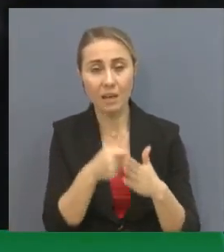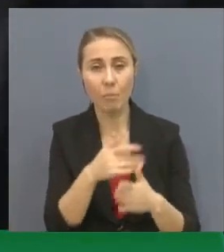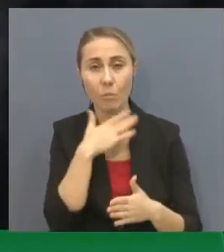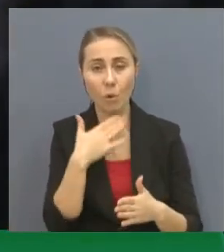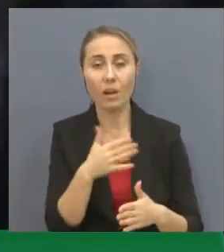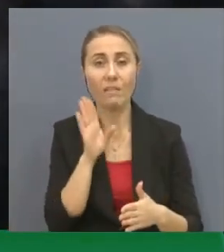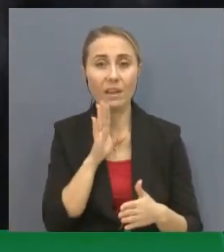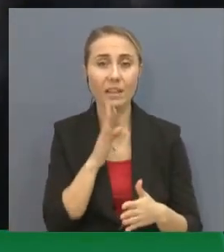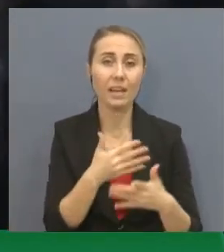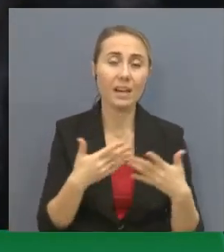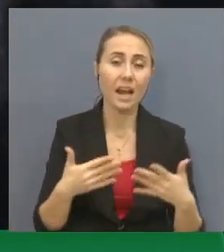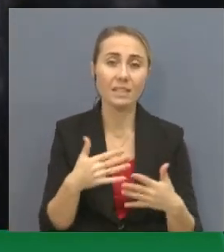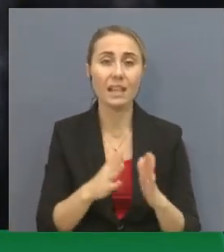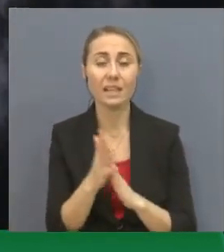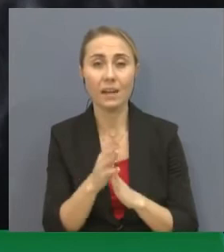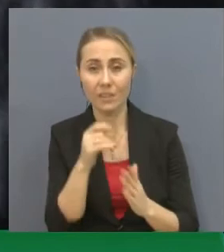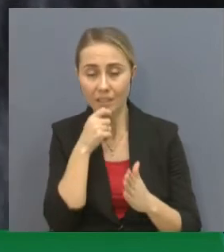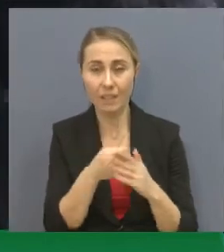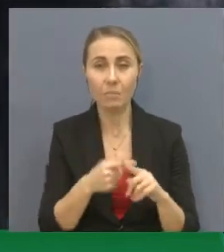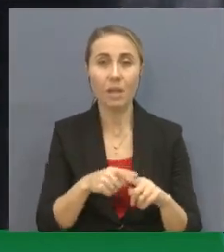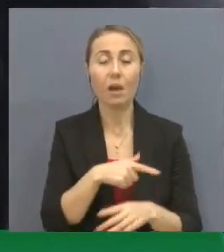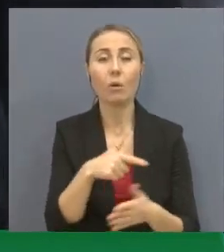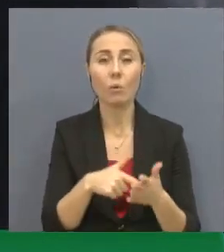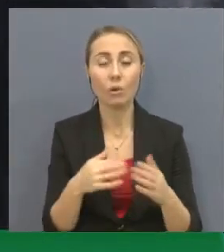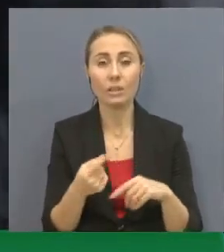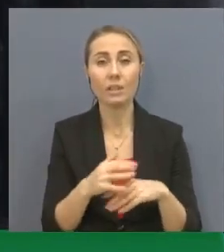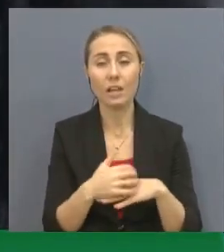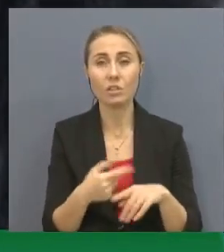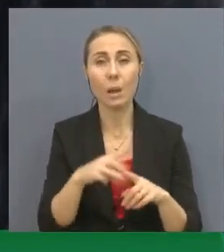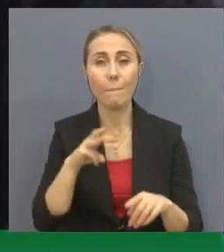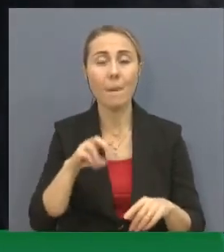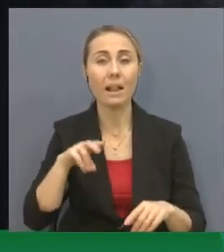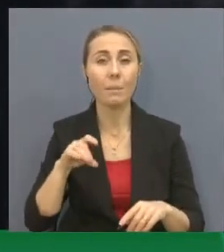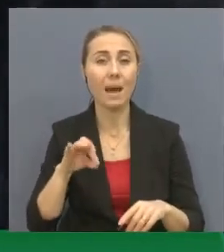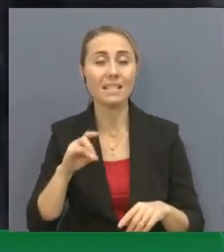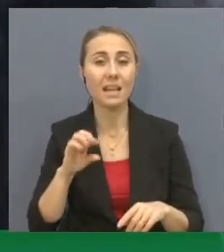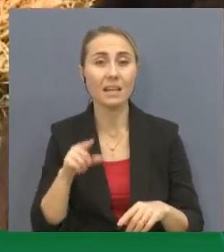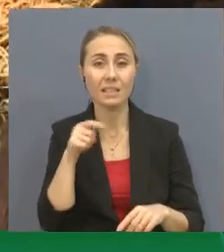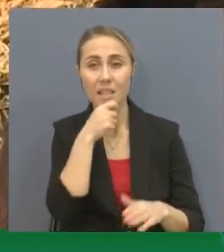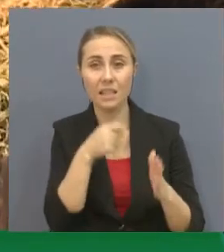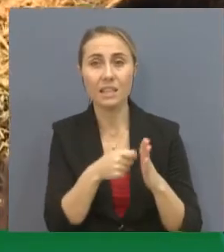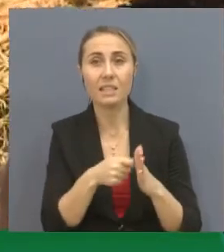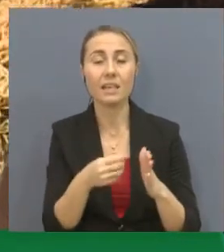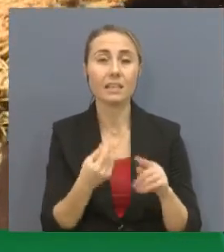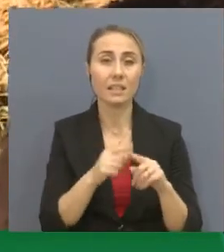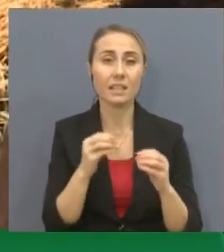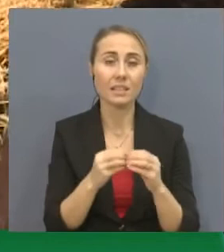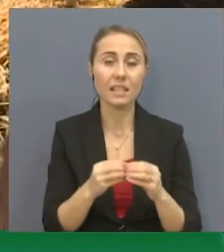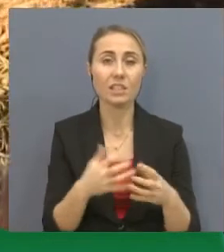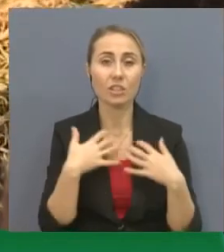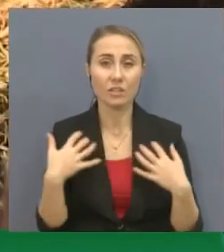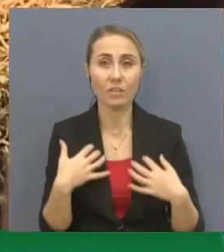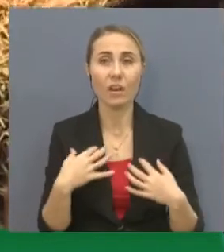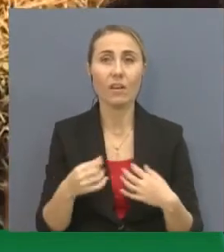засушенные разнотравье за городом кокшетау действует мал базара уже сейчас здесь на откорме стоят 10 животных возраст и физическое состояние